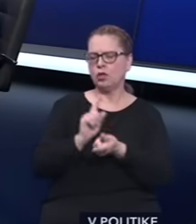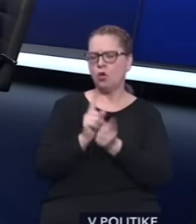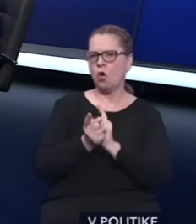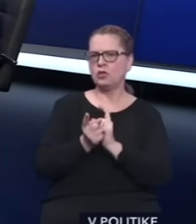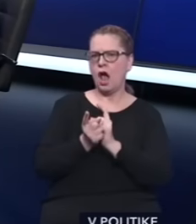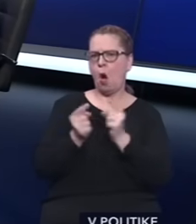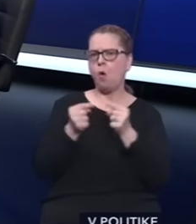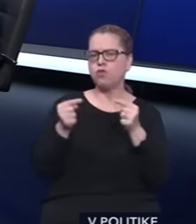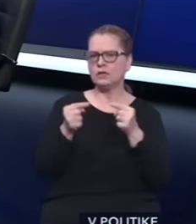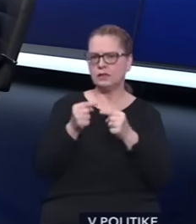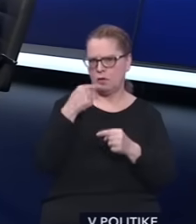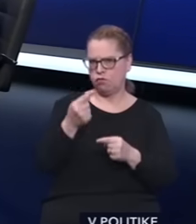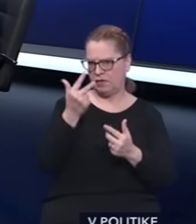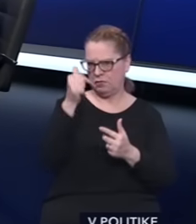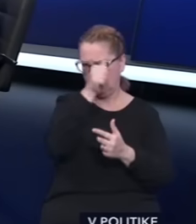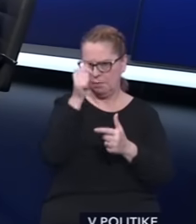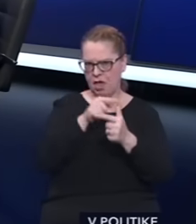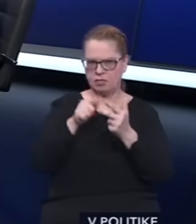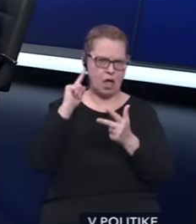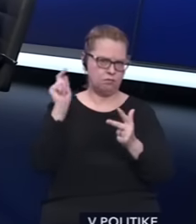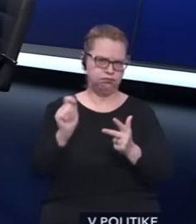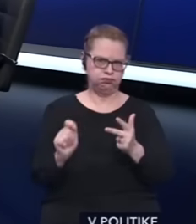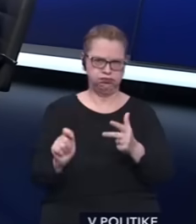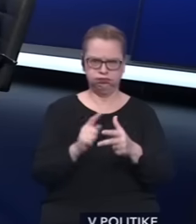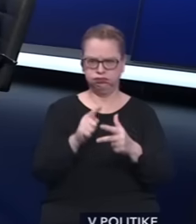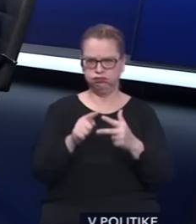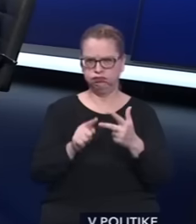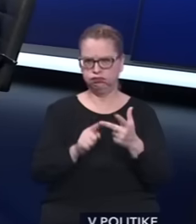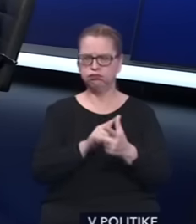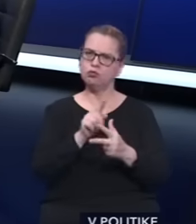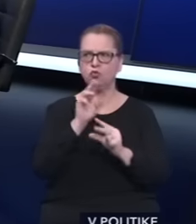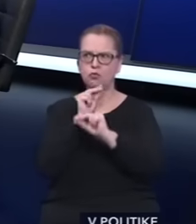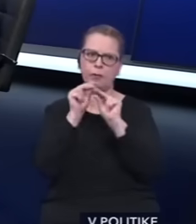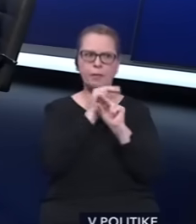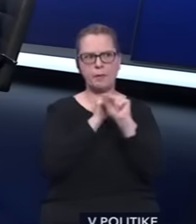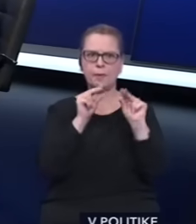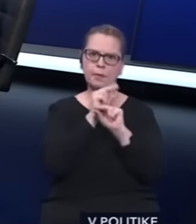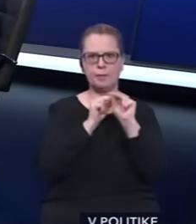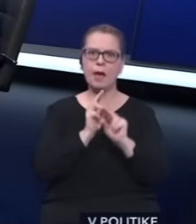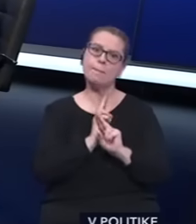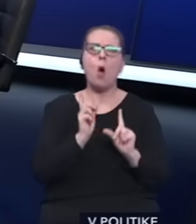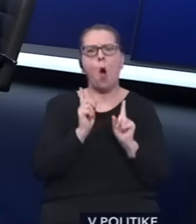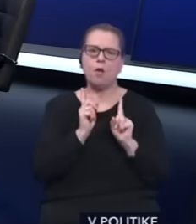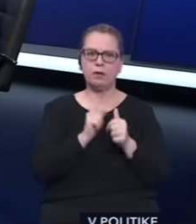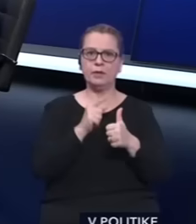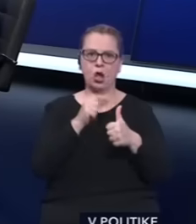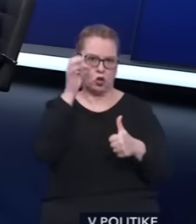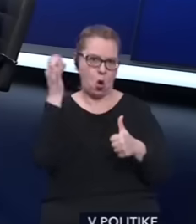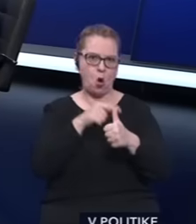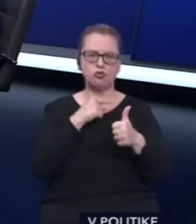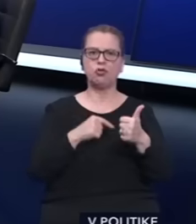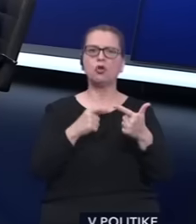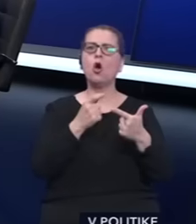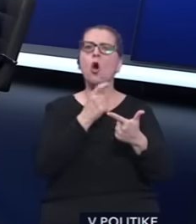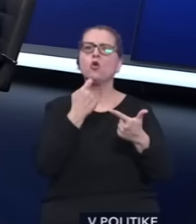ja poviem tri mená, ktoré tak rezonujú na slovenskej politickej aj mediálnej scéne. Ivan Korčok, Ján